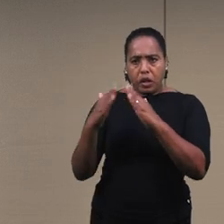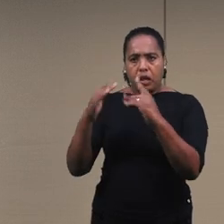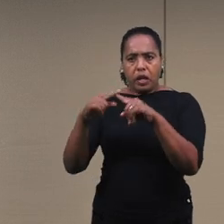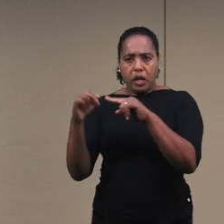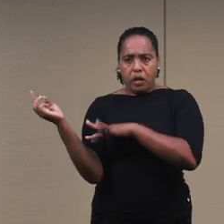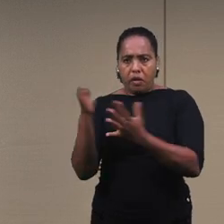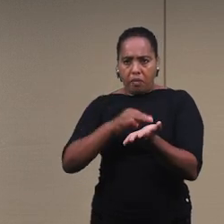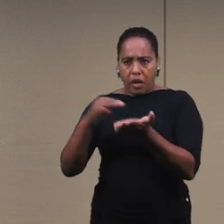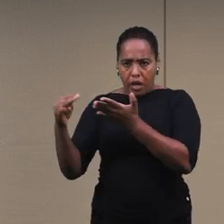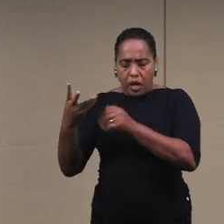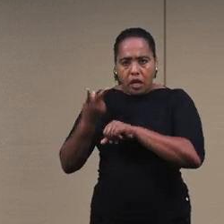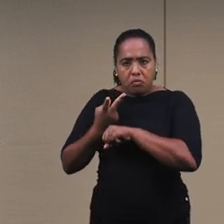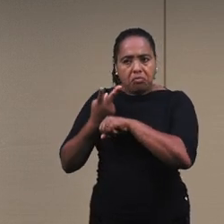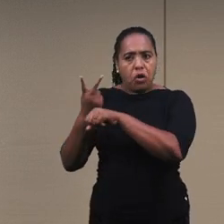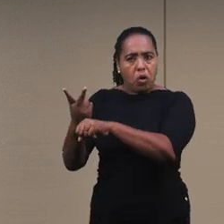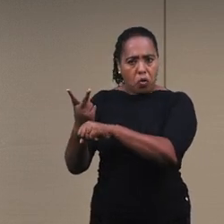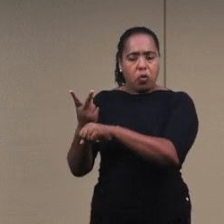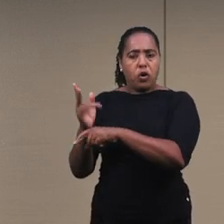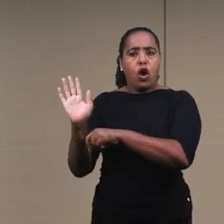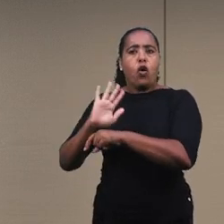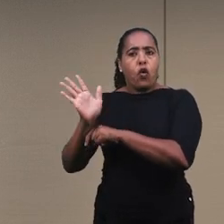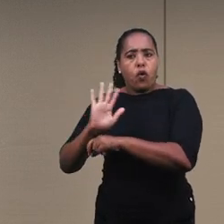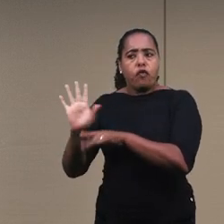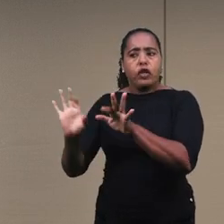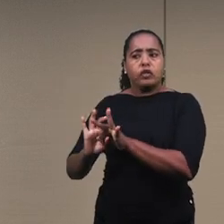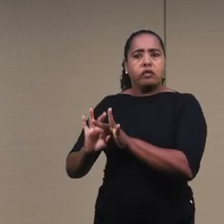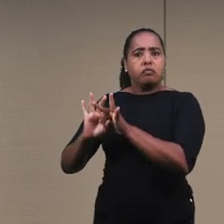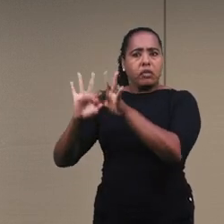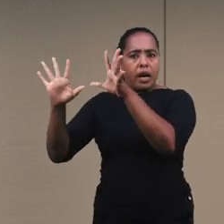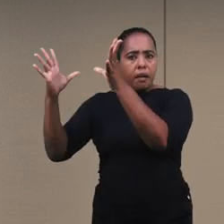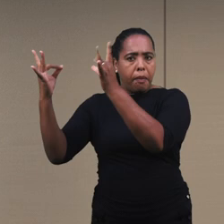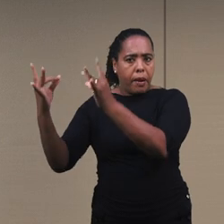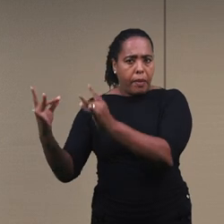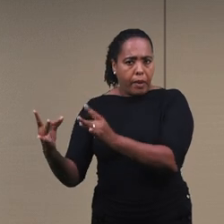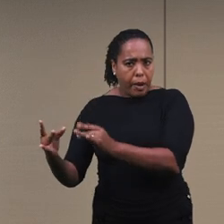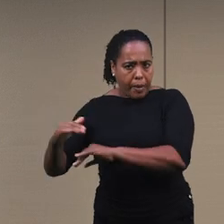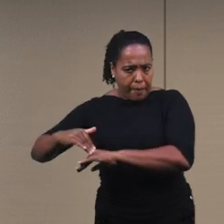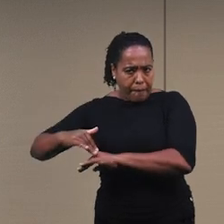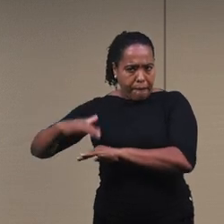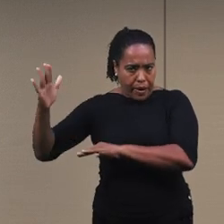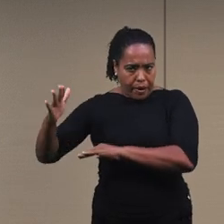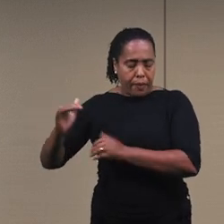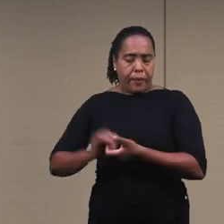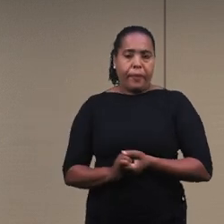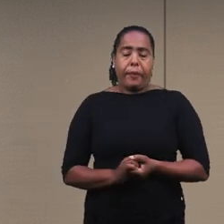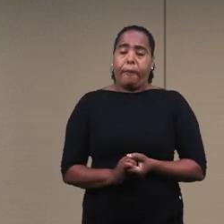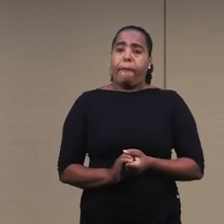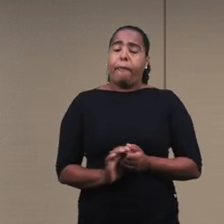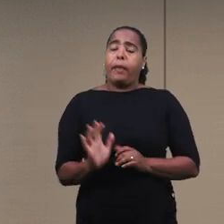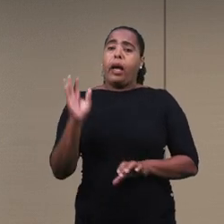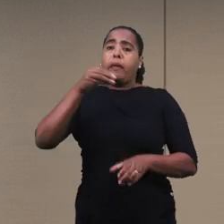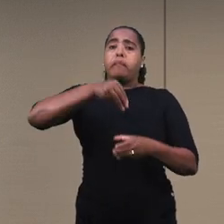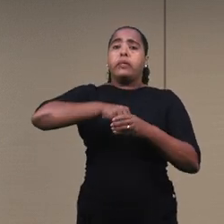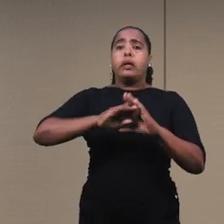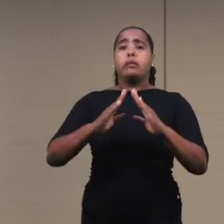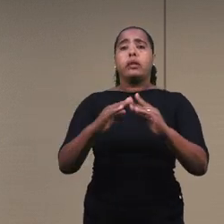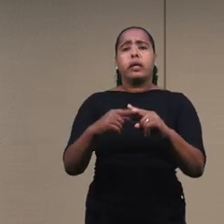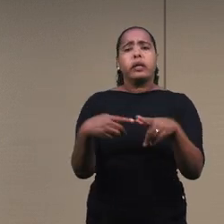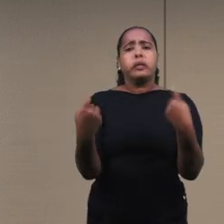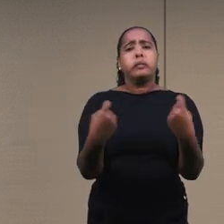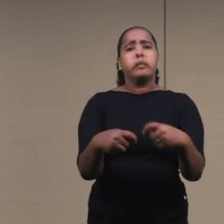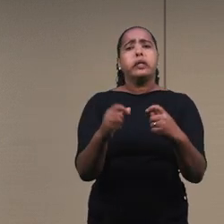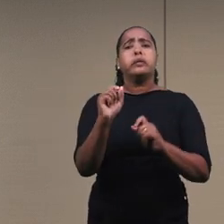YouTube. Cherchez dans le réseau social de l'Église, ce lien va être là avec plus de détails. À l'Église, qu'est-ce que nous